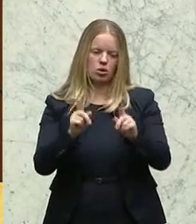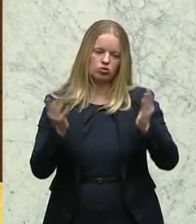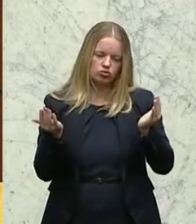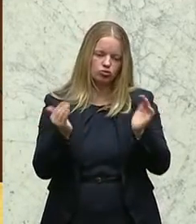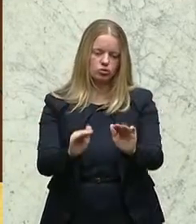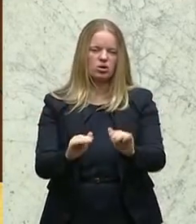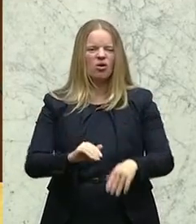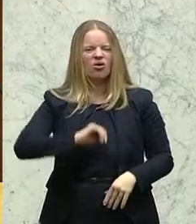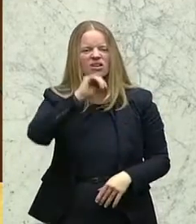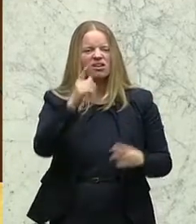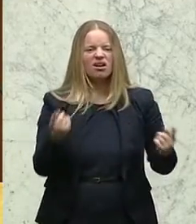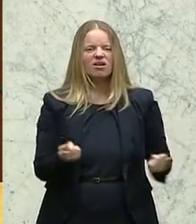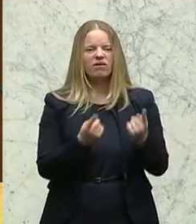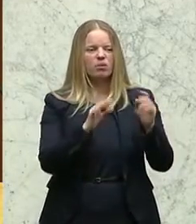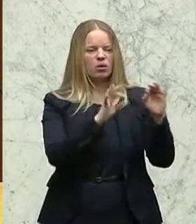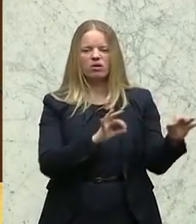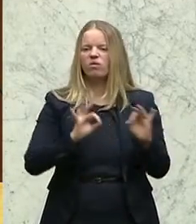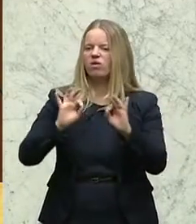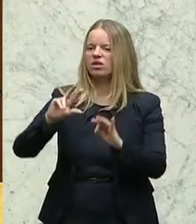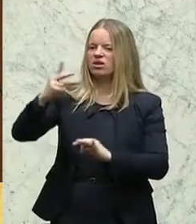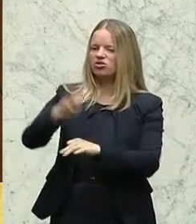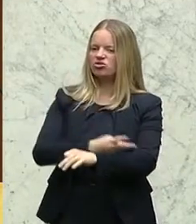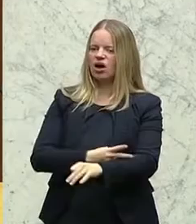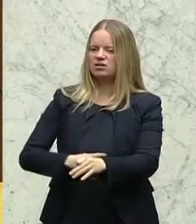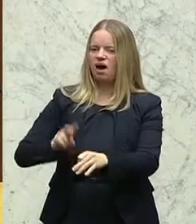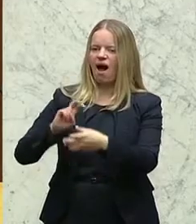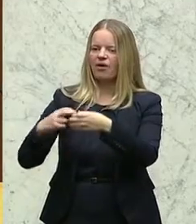Gewerbeordnung für Drittstaatsangehörigen öffnen.